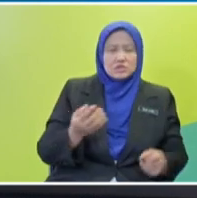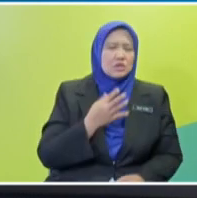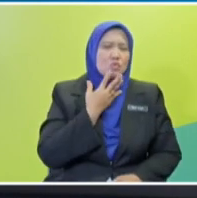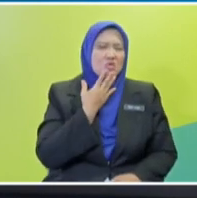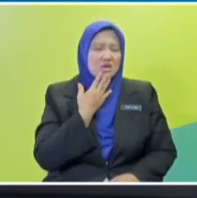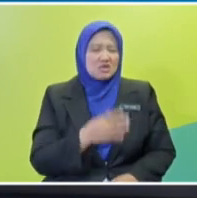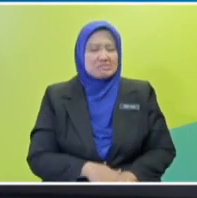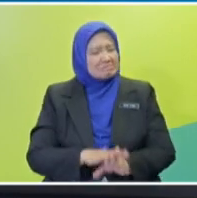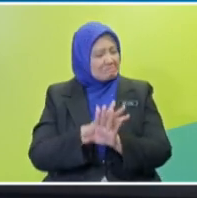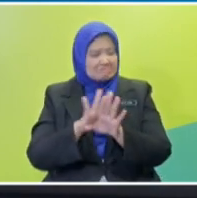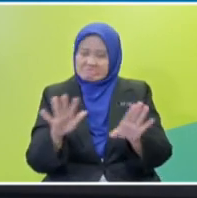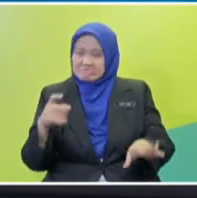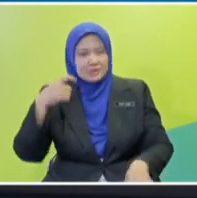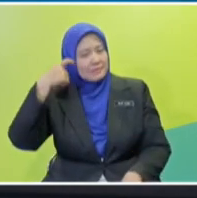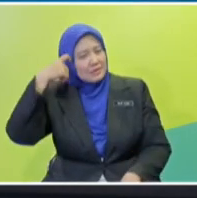terlalu banyak